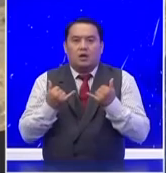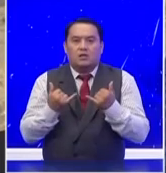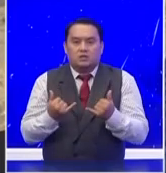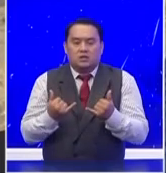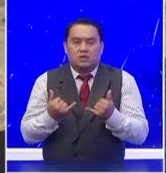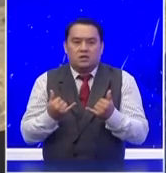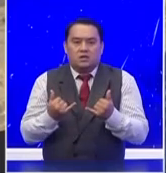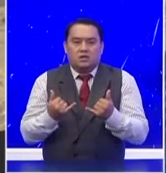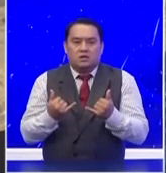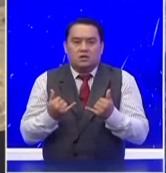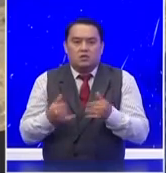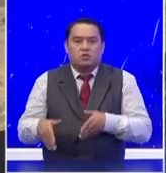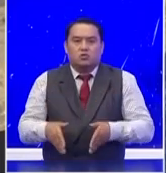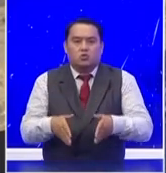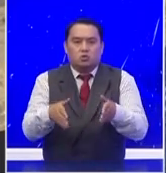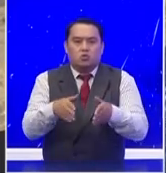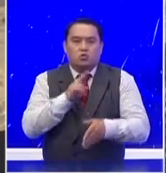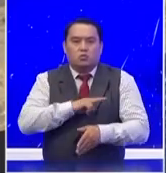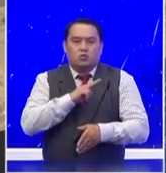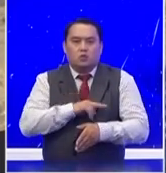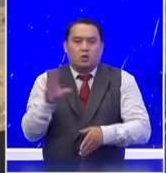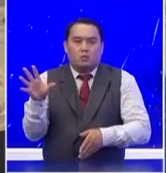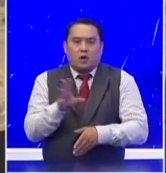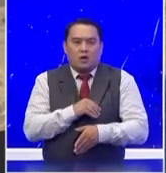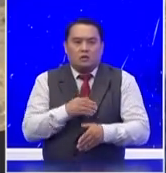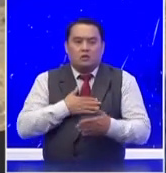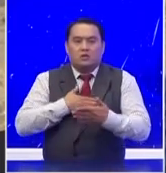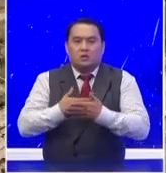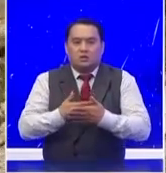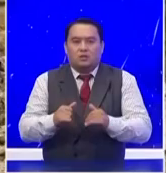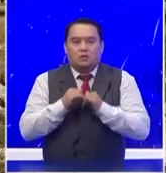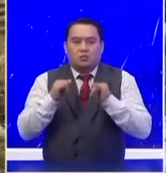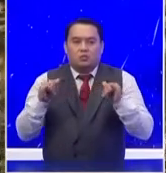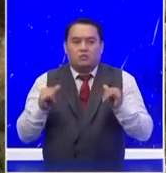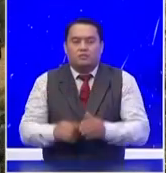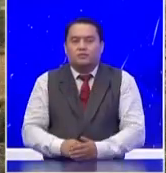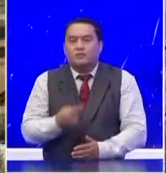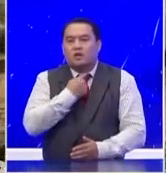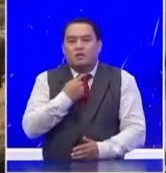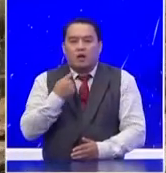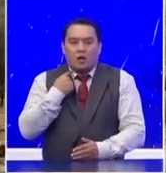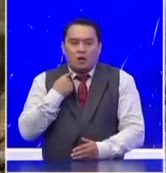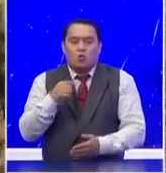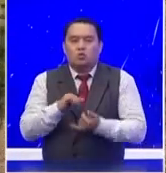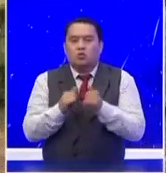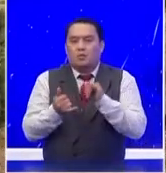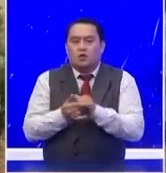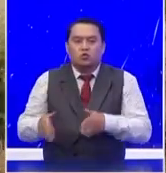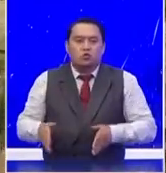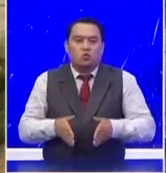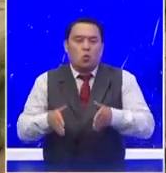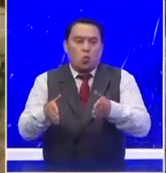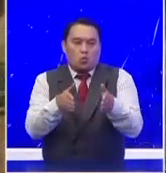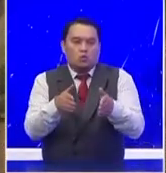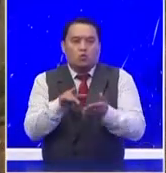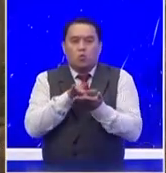уақытта осы жолдың бойында жұмыстардың барлығы қарқынды жүріп жатыр. Жалпы Талдықорған Қалбатау Өскемен бағытындағы жол